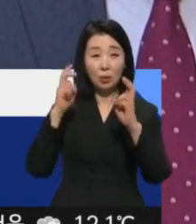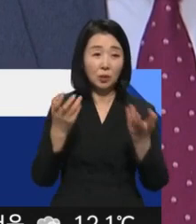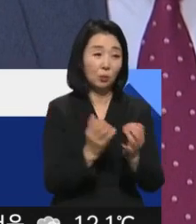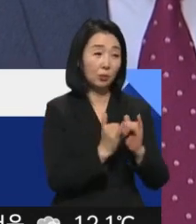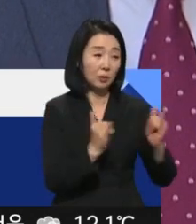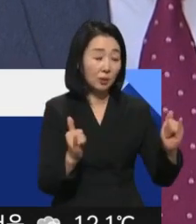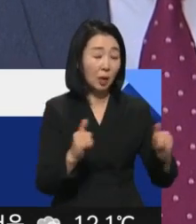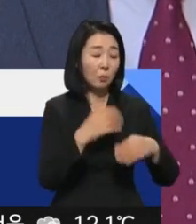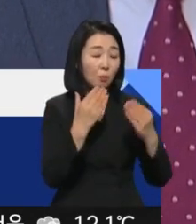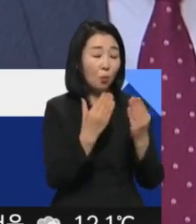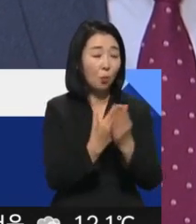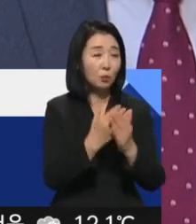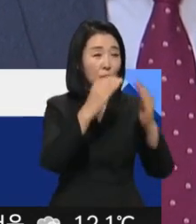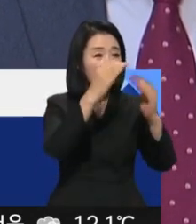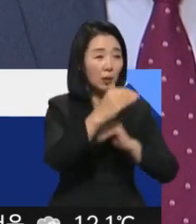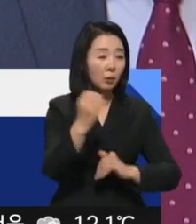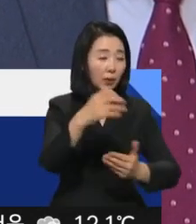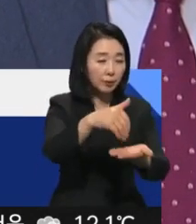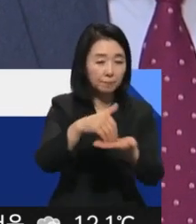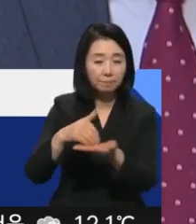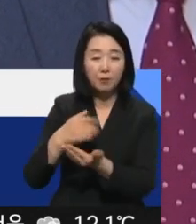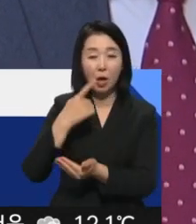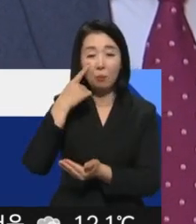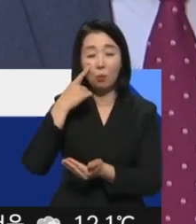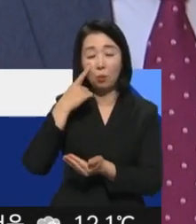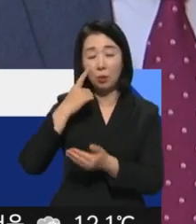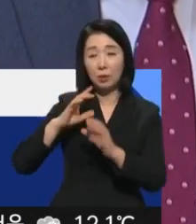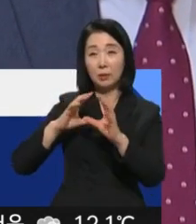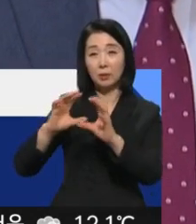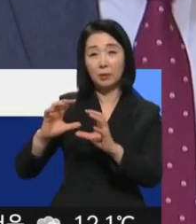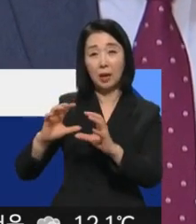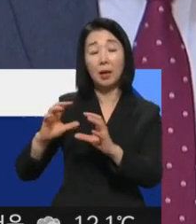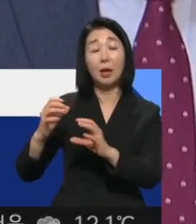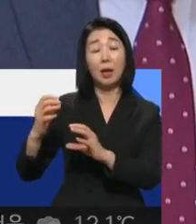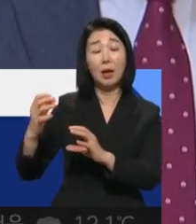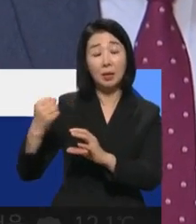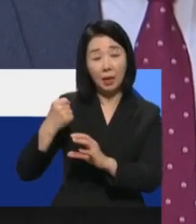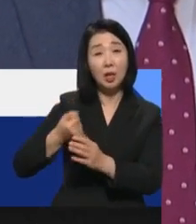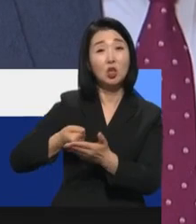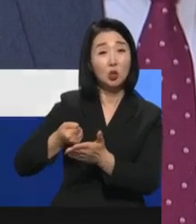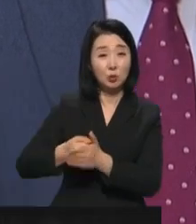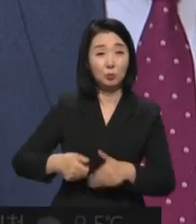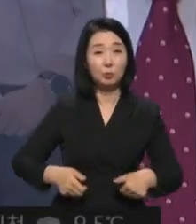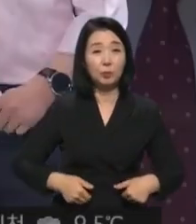전체의 의견을 다시 듣고 우리 당의 입장을 정하는 그런 시간을 가지려고 합니다.